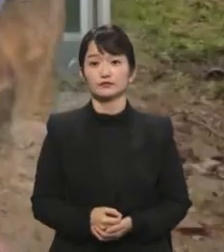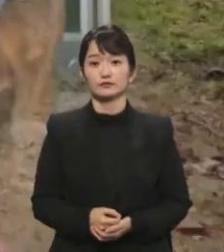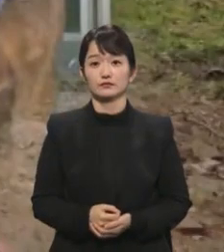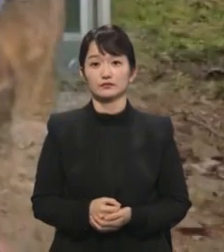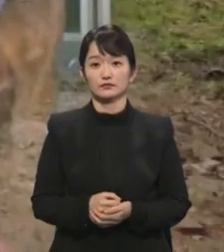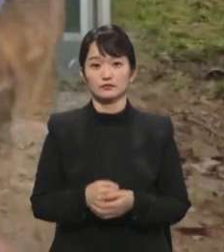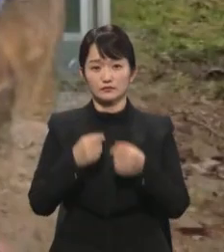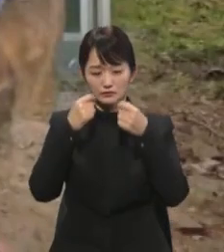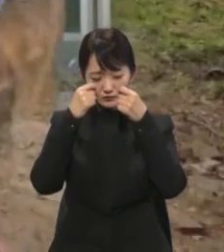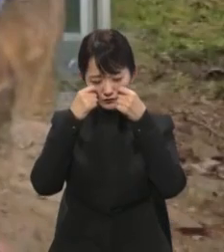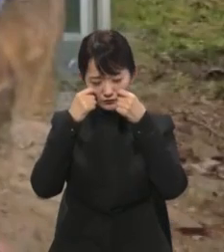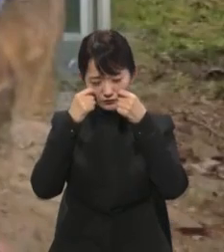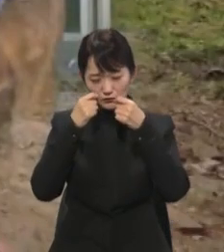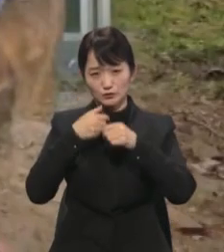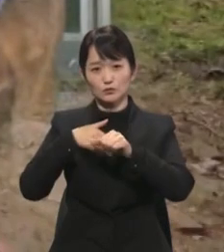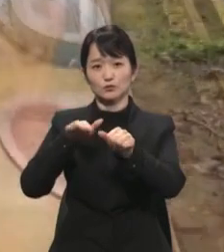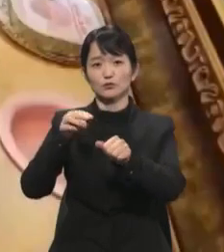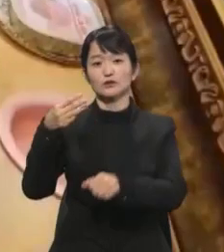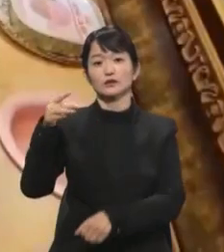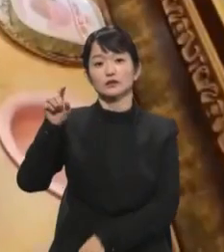보낸 럭키입니다.